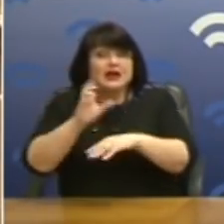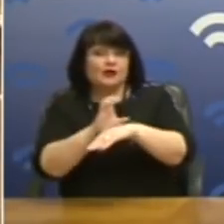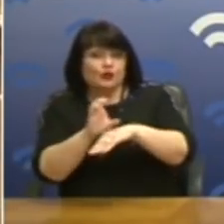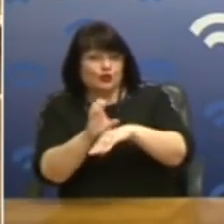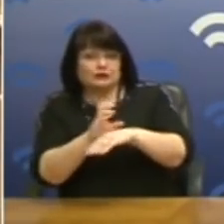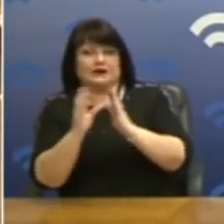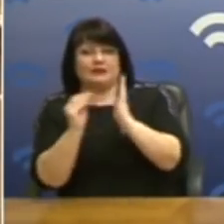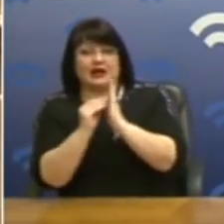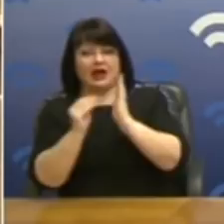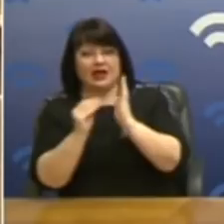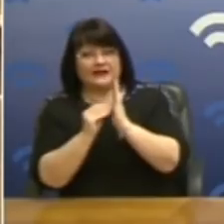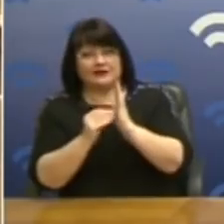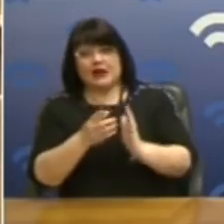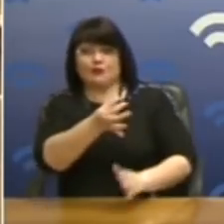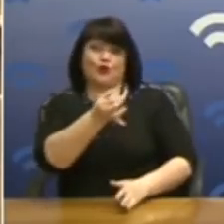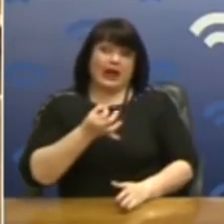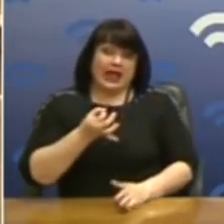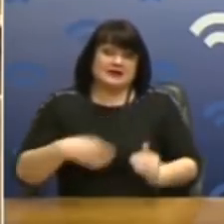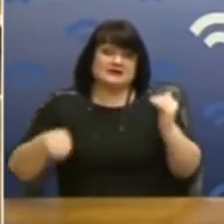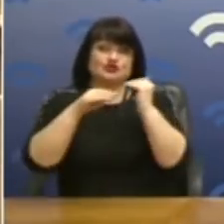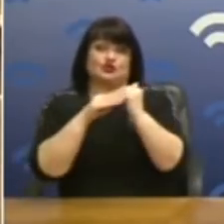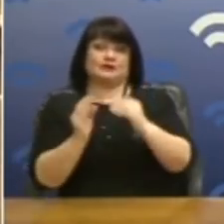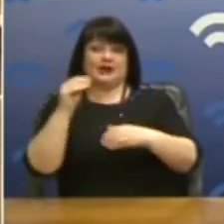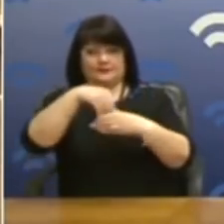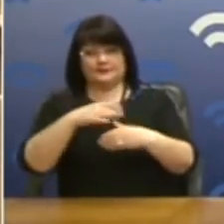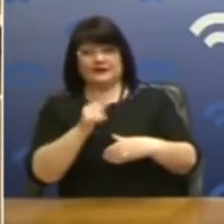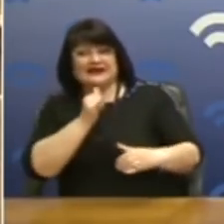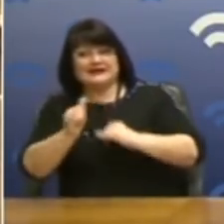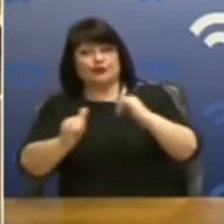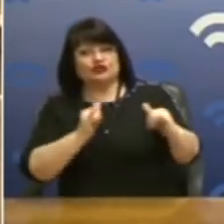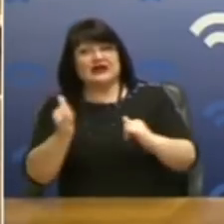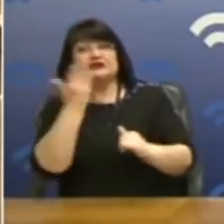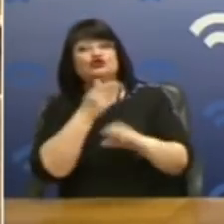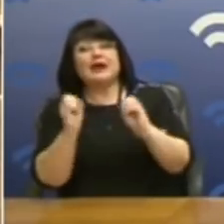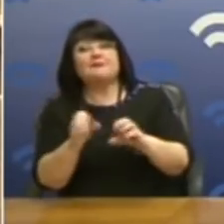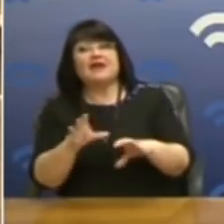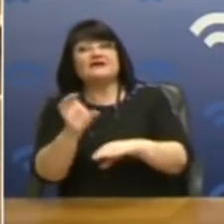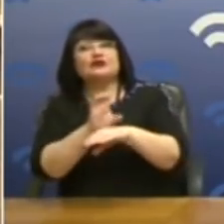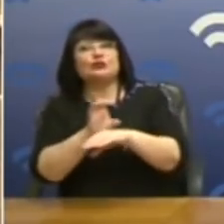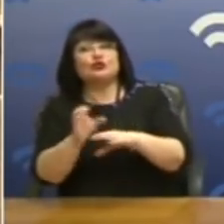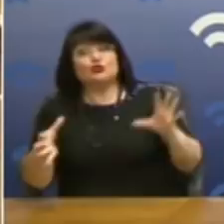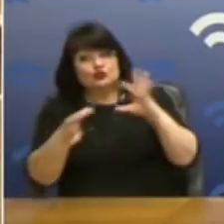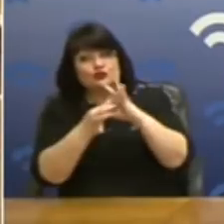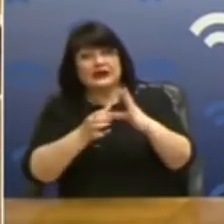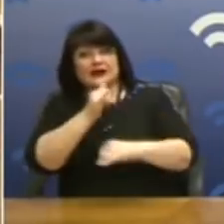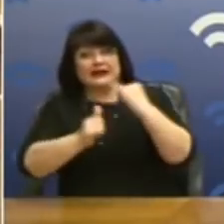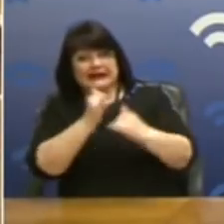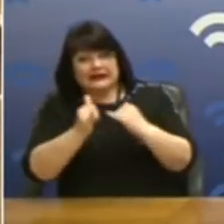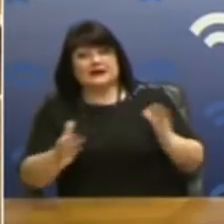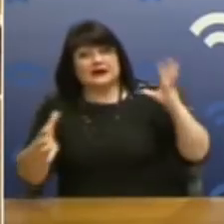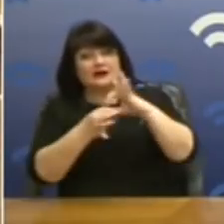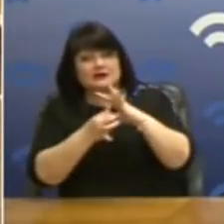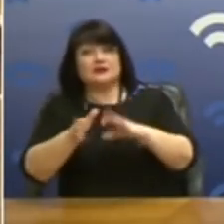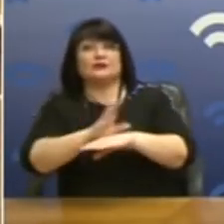πάντων την ισότιμη, όπως λέμε, συμμετοχή τους στην εξαποστάσεως εκπαίδευση, γρήγορο ίντερνετ, δηλαδή ηλεκτρονικός